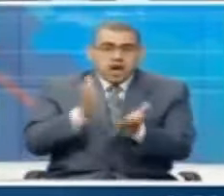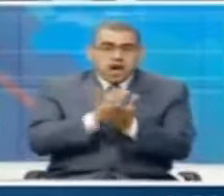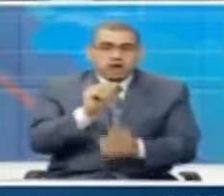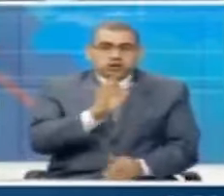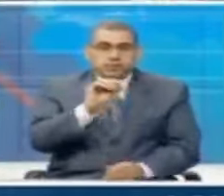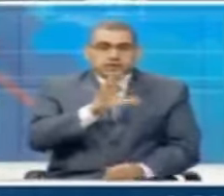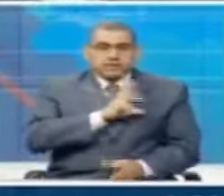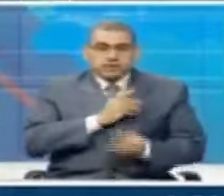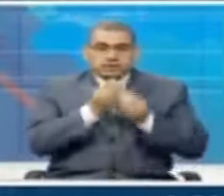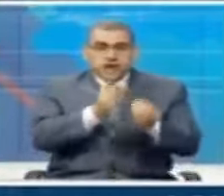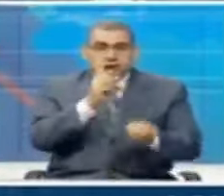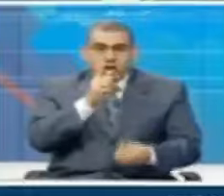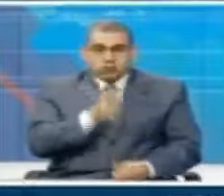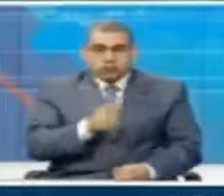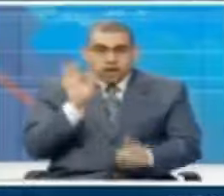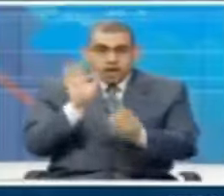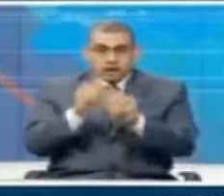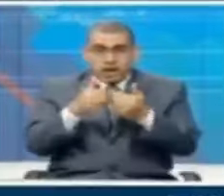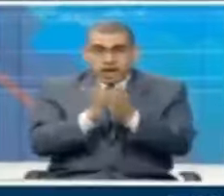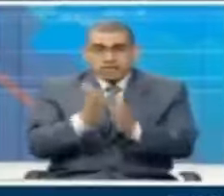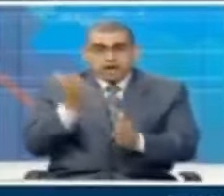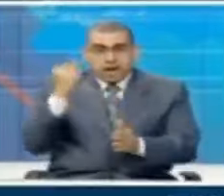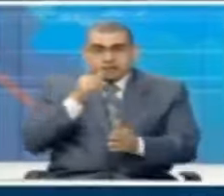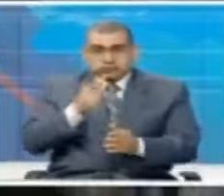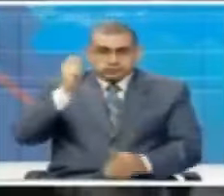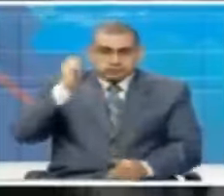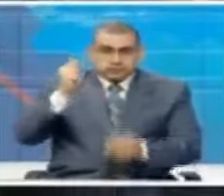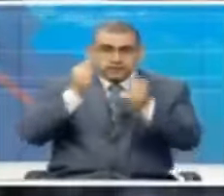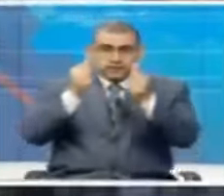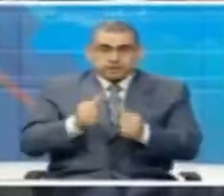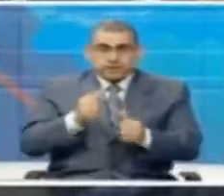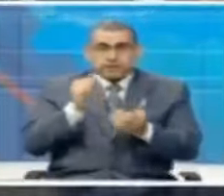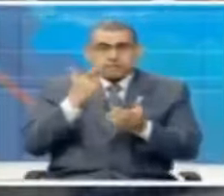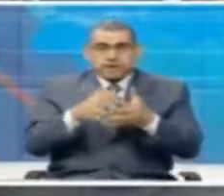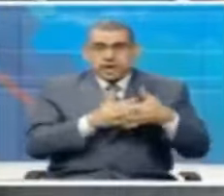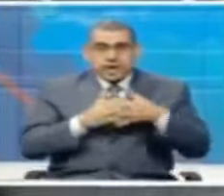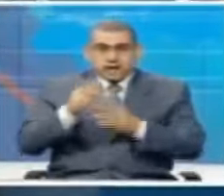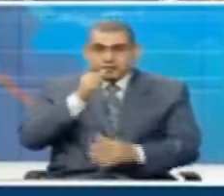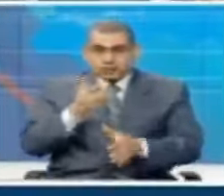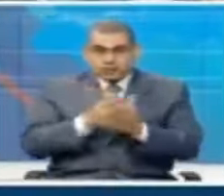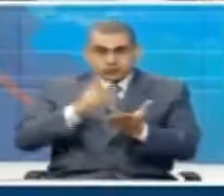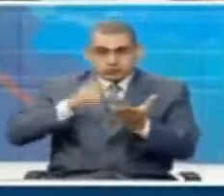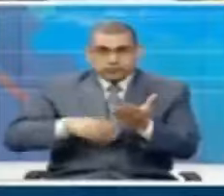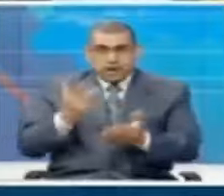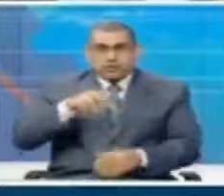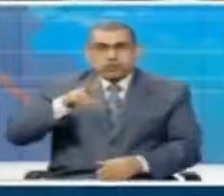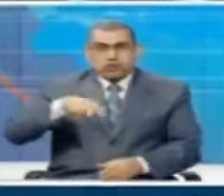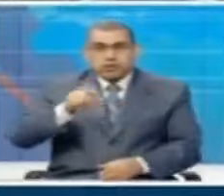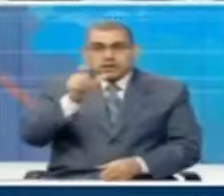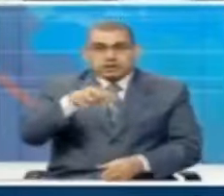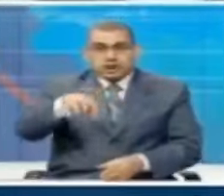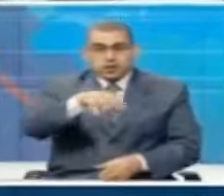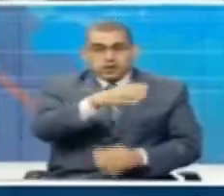الشعب الفلسطيني. يشار إلى أن حماس كانت قد أدانت البيان الصادر عن البيت الأبيض والموقع من 18